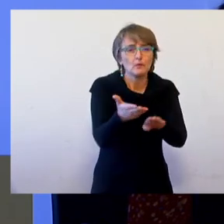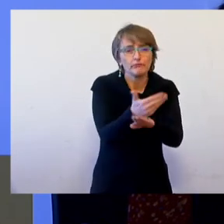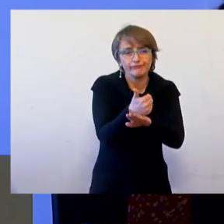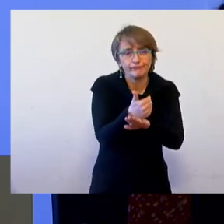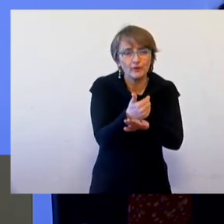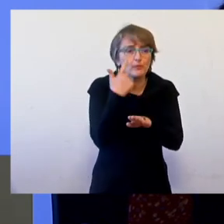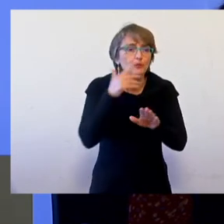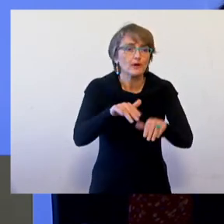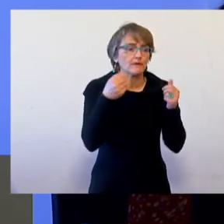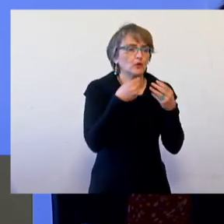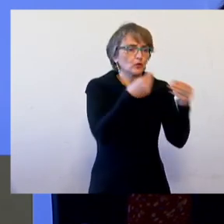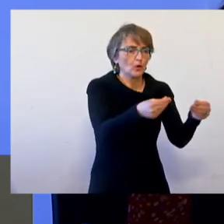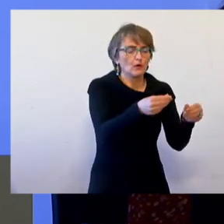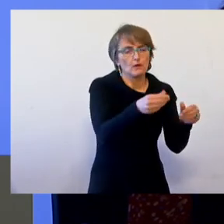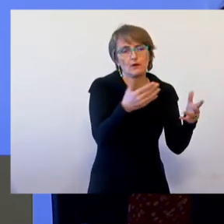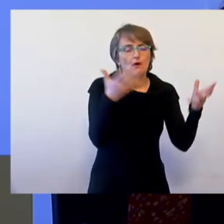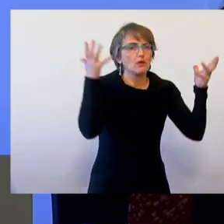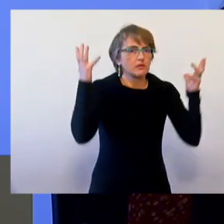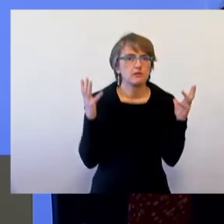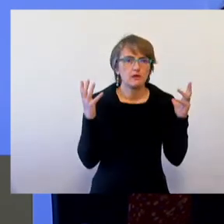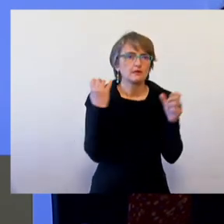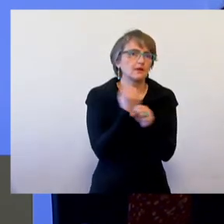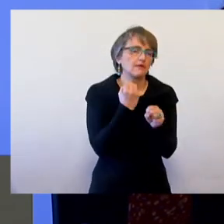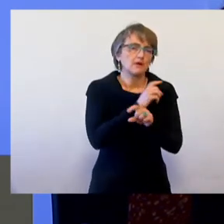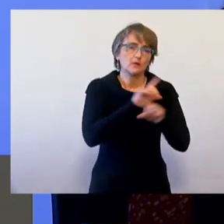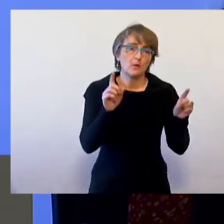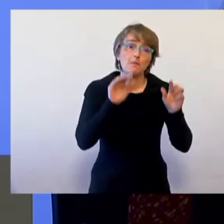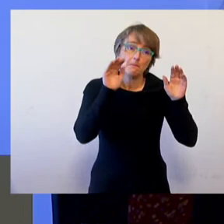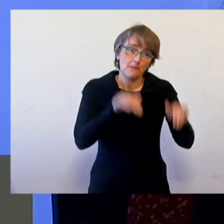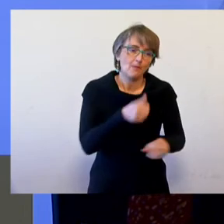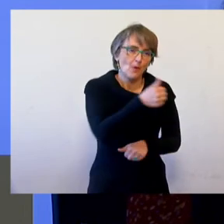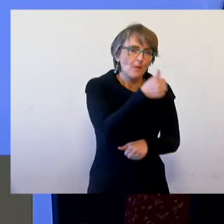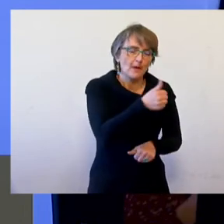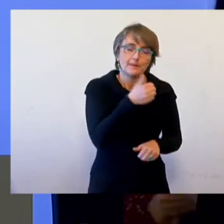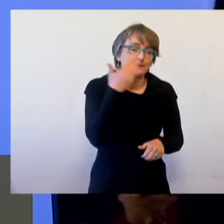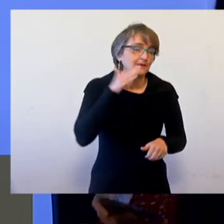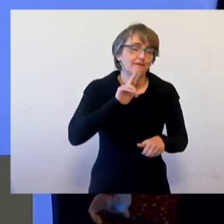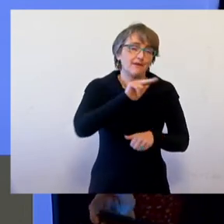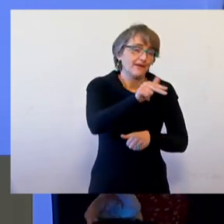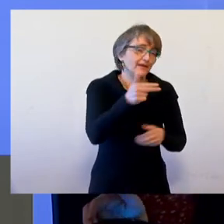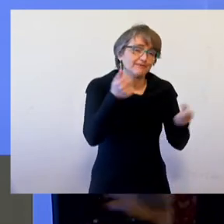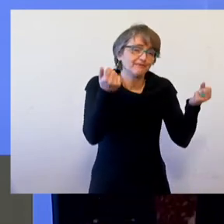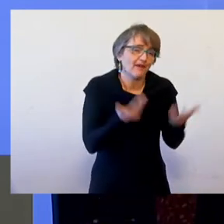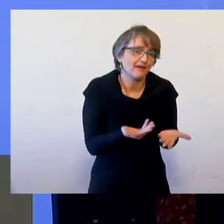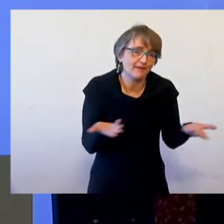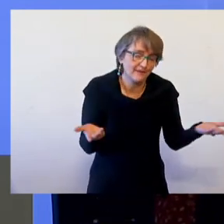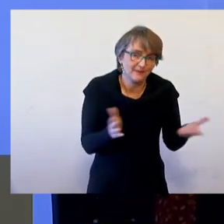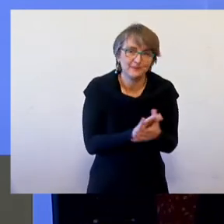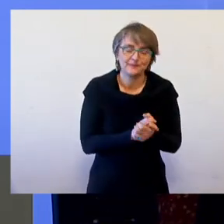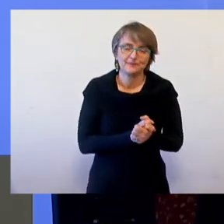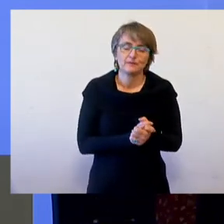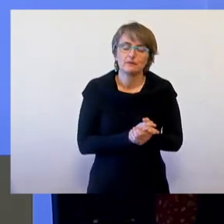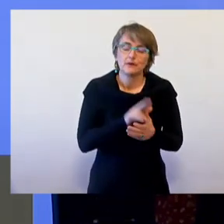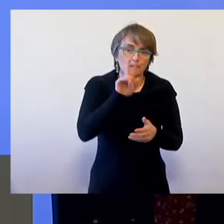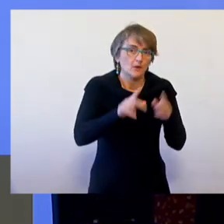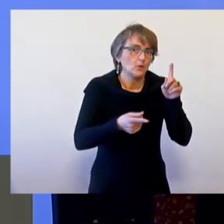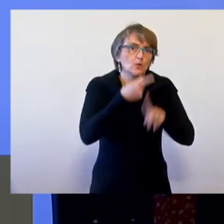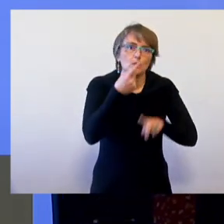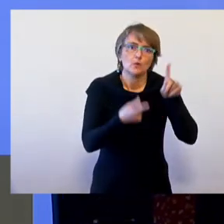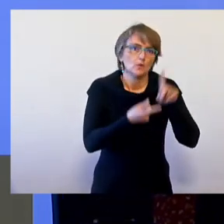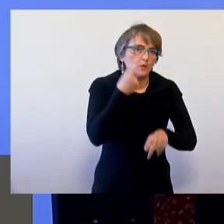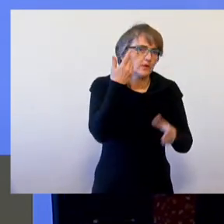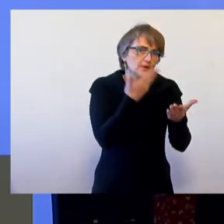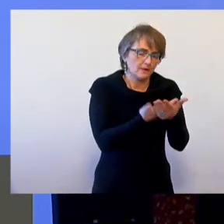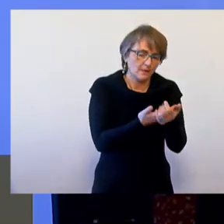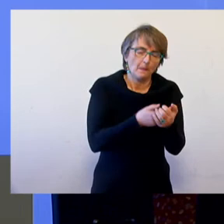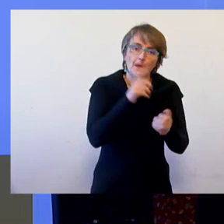ne se pas une trop grosse surcharge de travail, même s'ils s'y préparent. C'est une dimension indispensable. Et donc, ça,